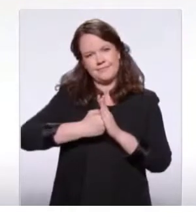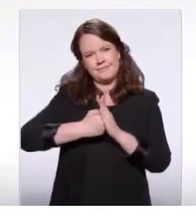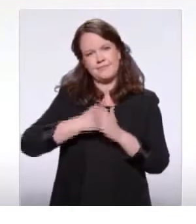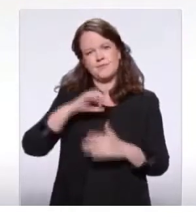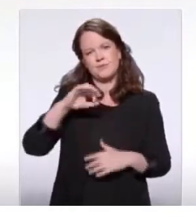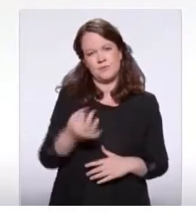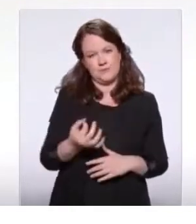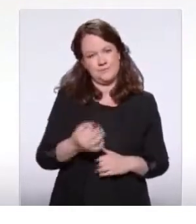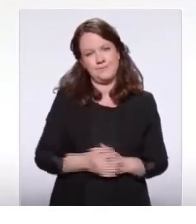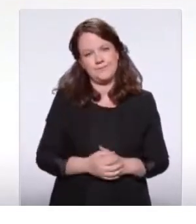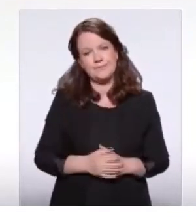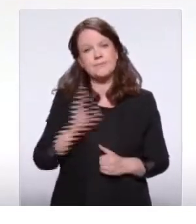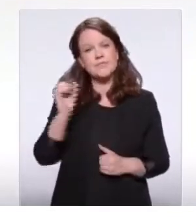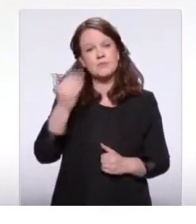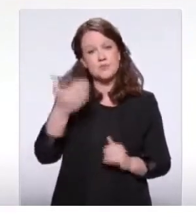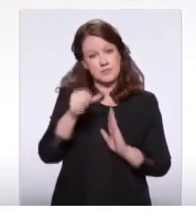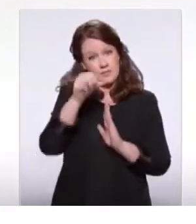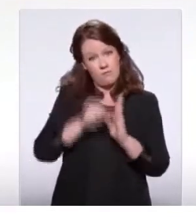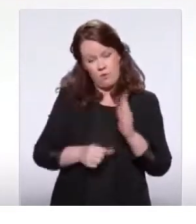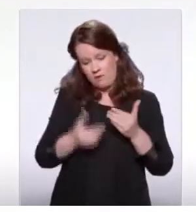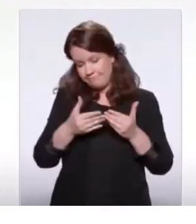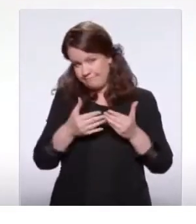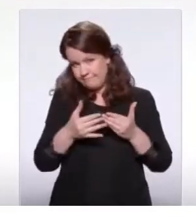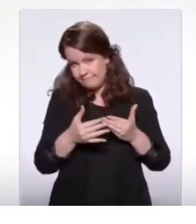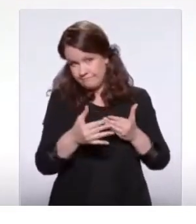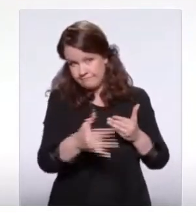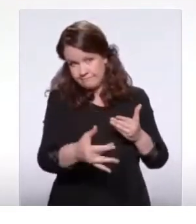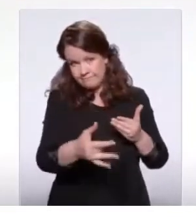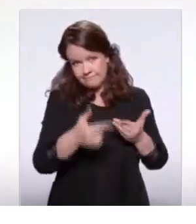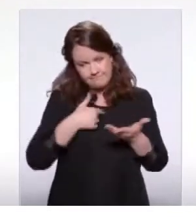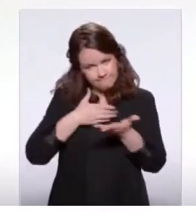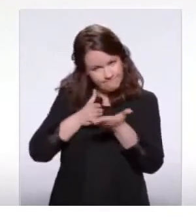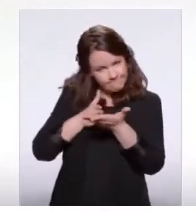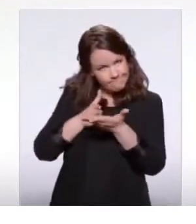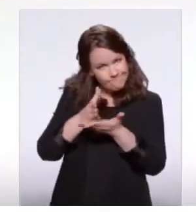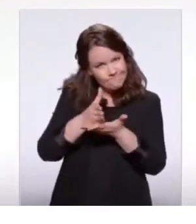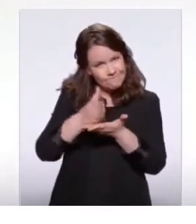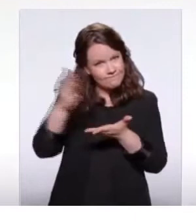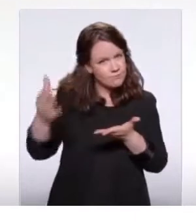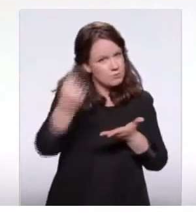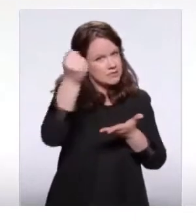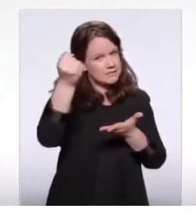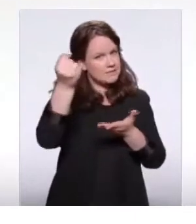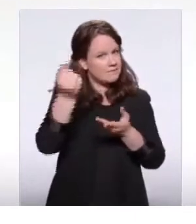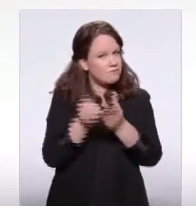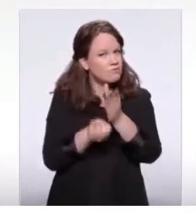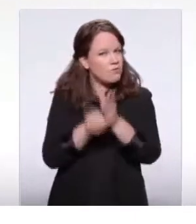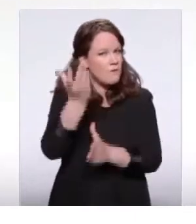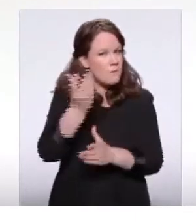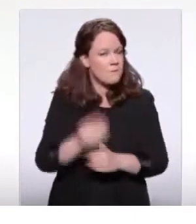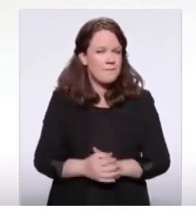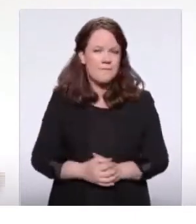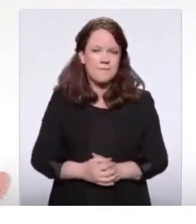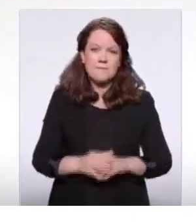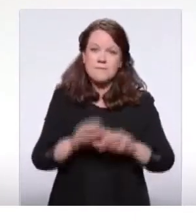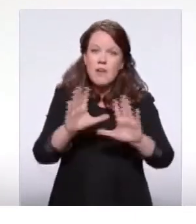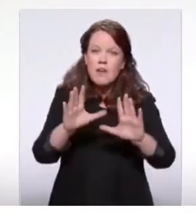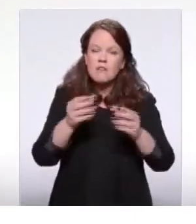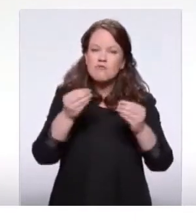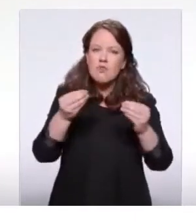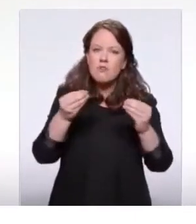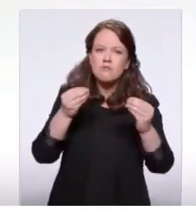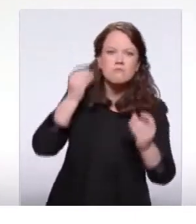fixer, pour les mois à venir, un nouveau cadre. Pour cela, il ne faut absolument pas céder à la